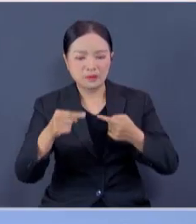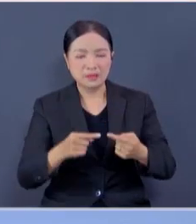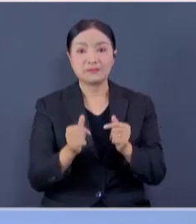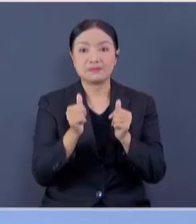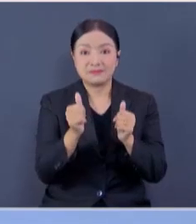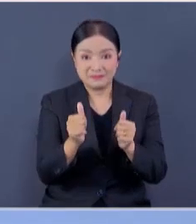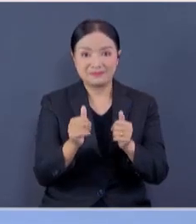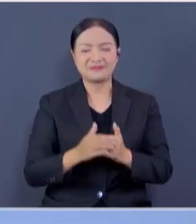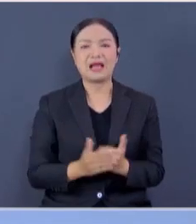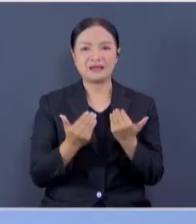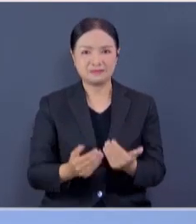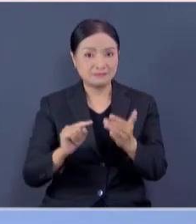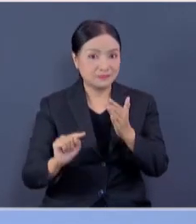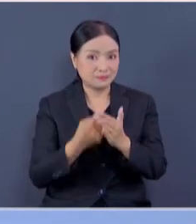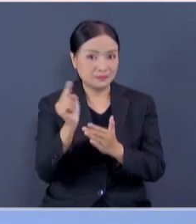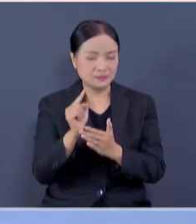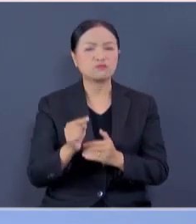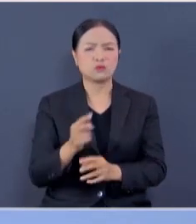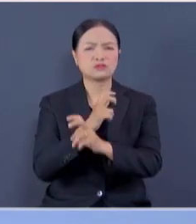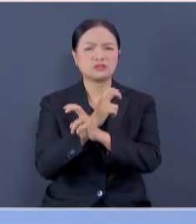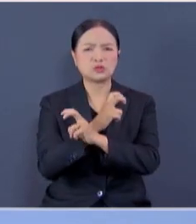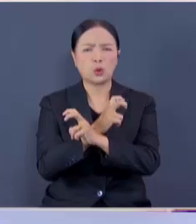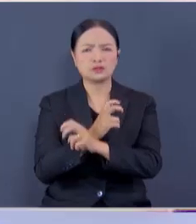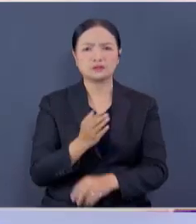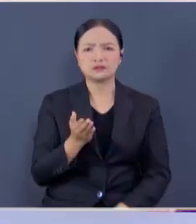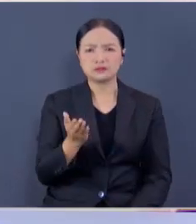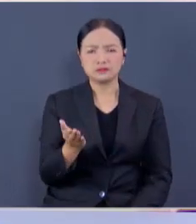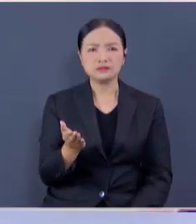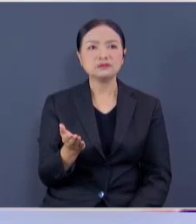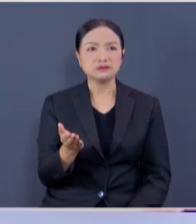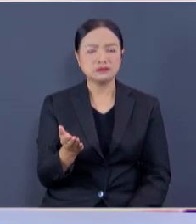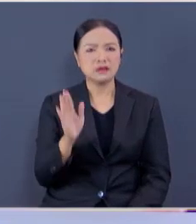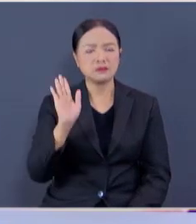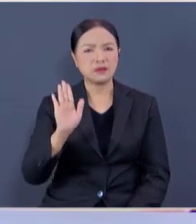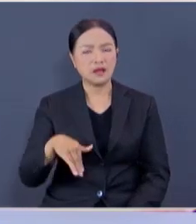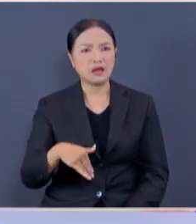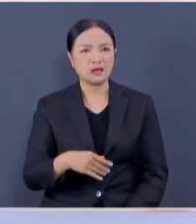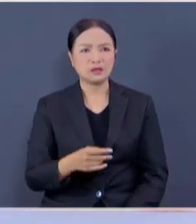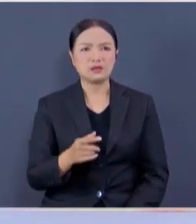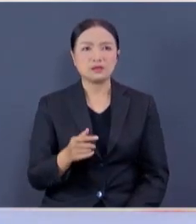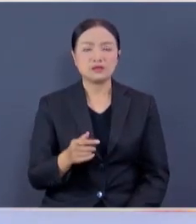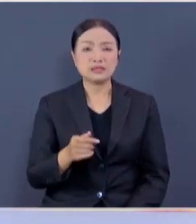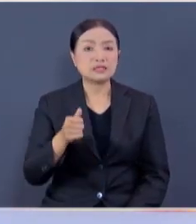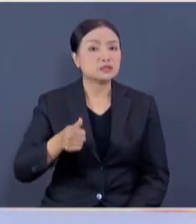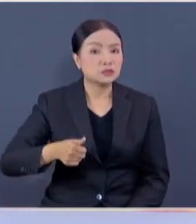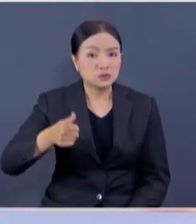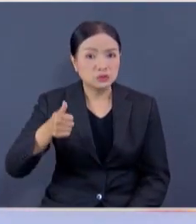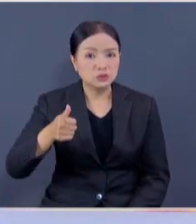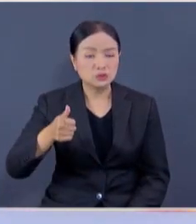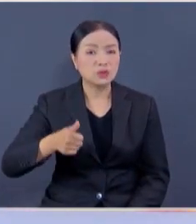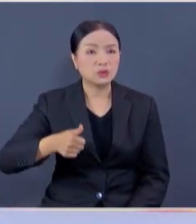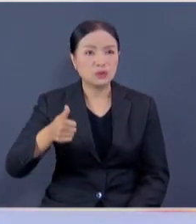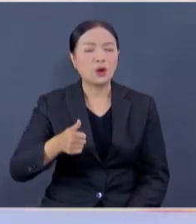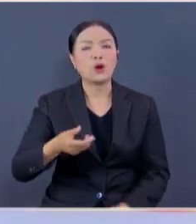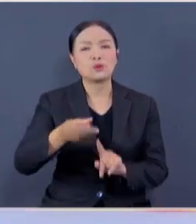เช้านี้เราไปเริ่มกันที่ย่านสาทรก่อนครับผมปกติได้ยินคำว่าเบรกแตกครับถ้าดีมีสุดแค่กล้วยเบรกแตก